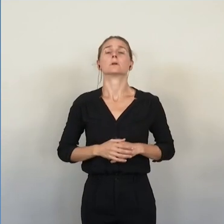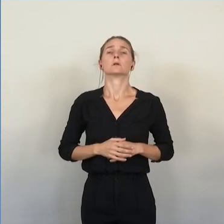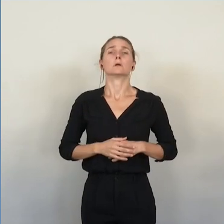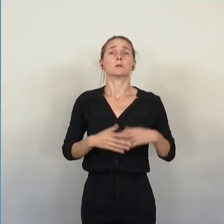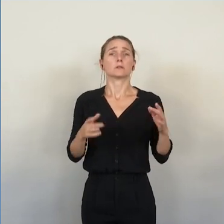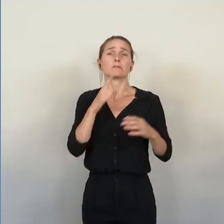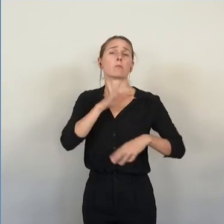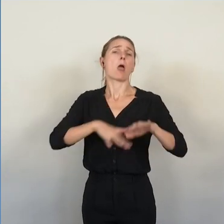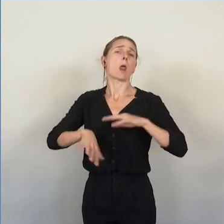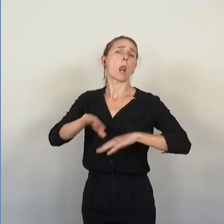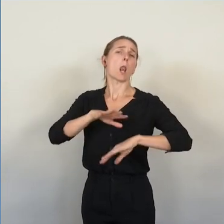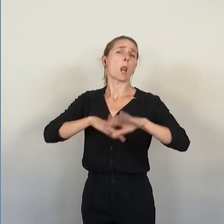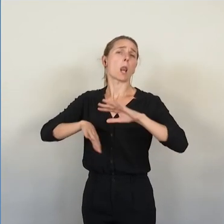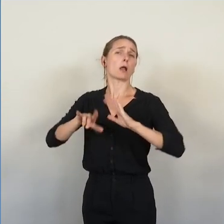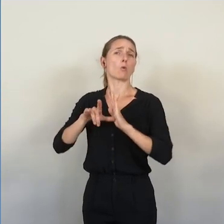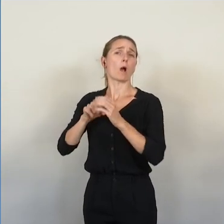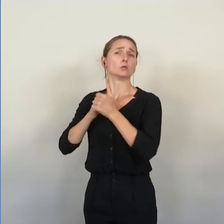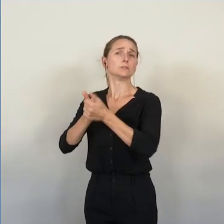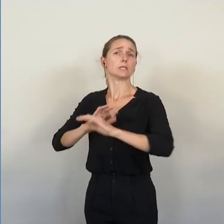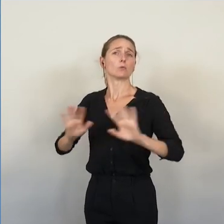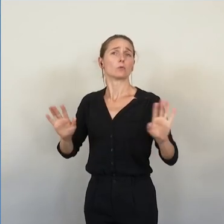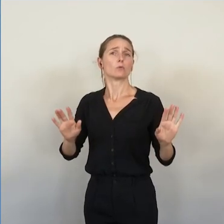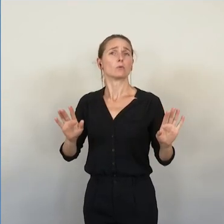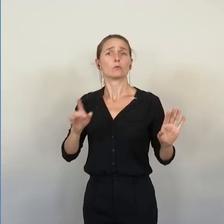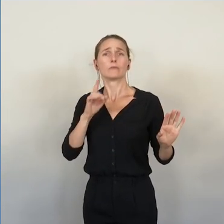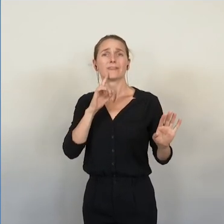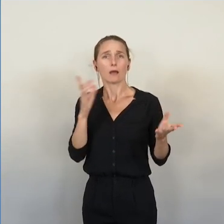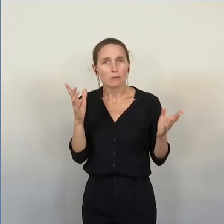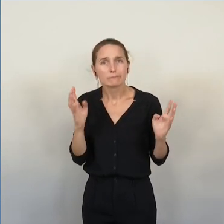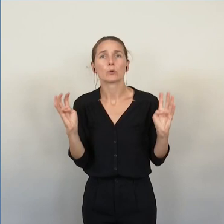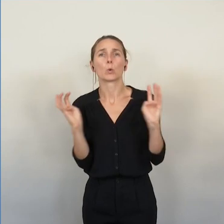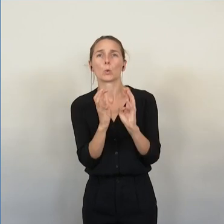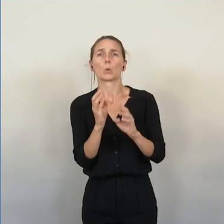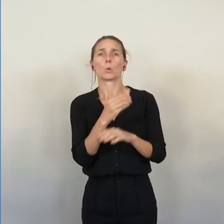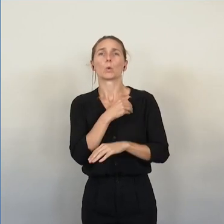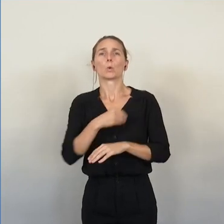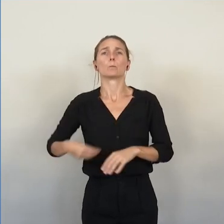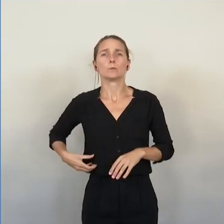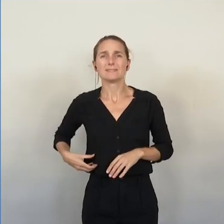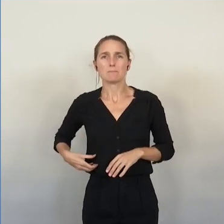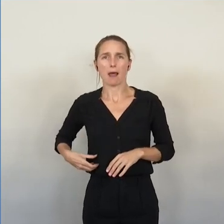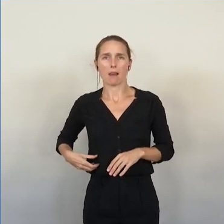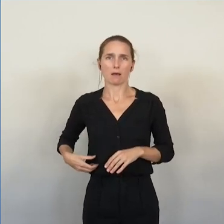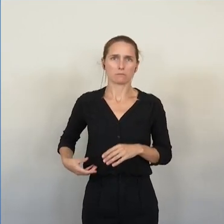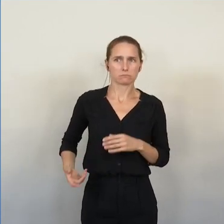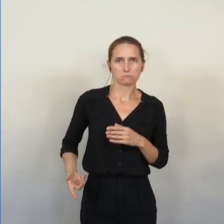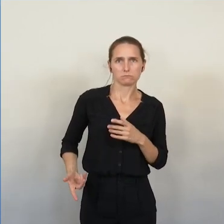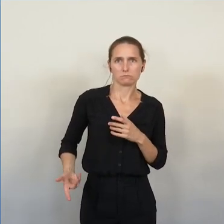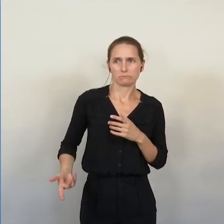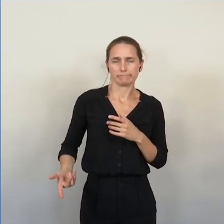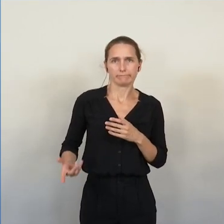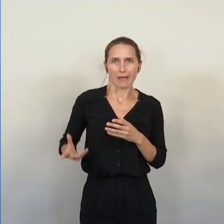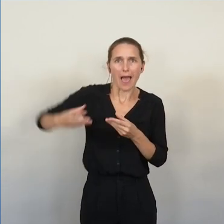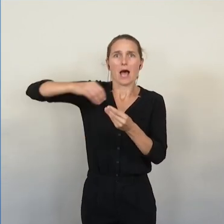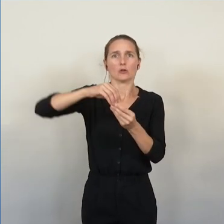noyez le poisson et vous repoussez dans les limbes du conseil municipal des choses qui qui relèvent de vos